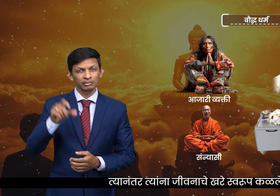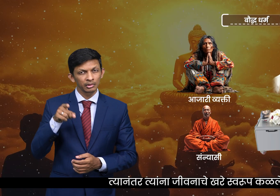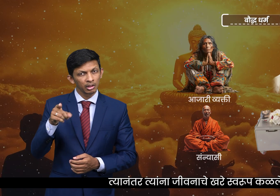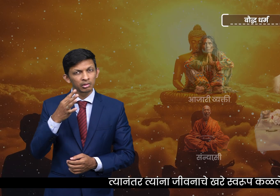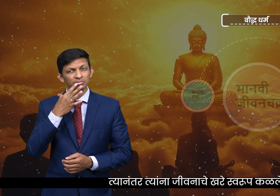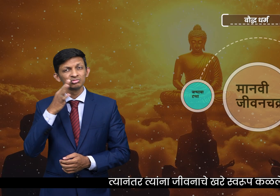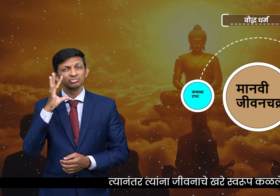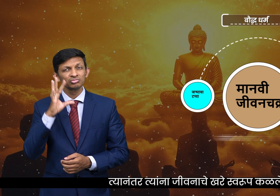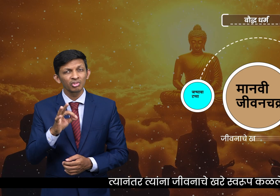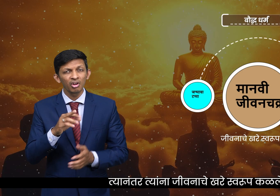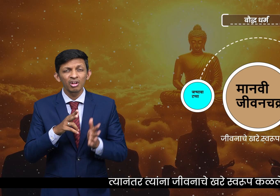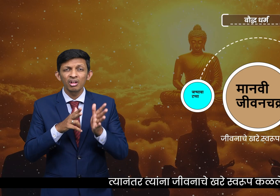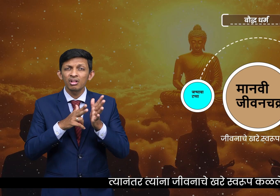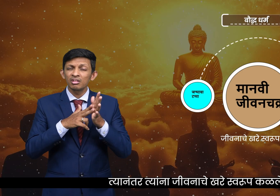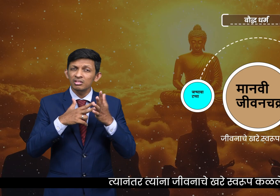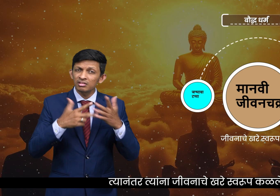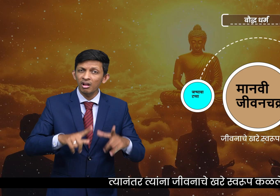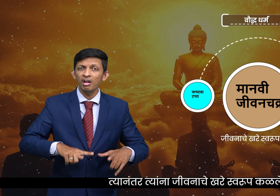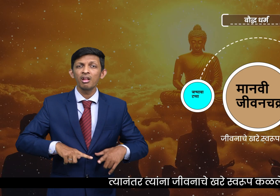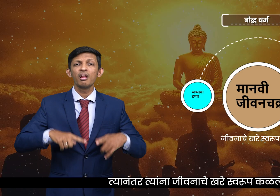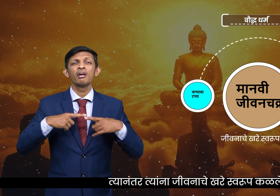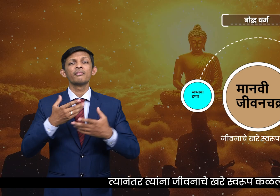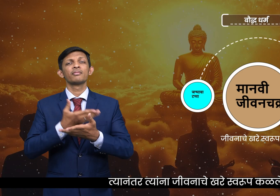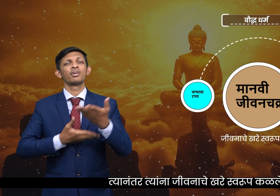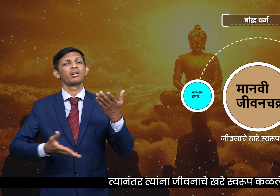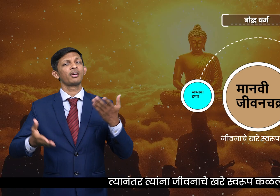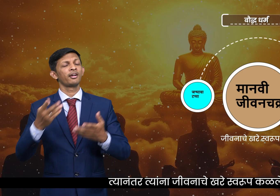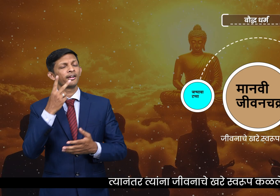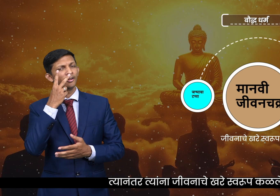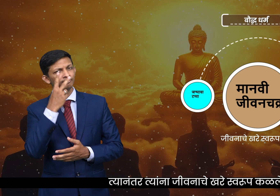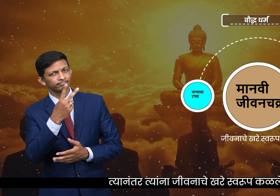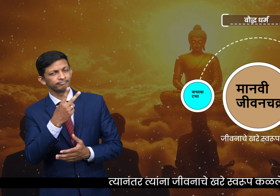त्यानंतर त्यांना जीवनाचे खरे स्वरूप कळले.